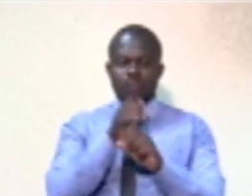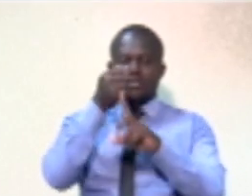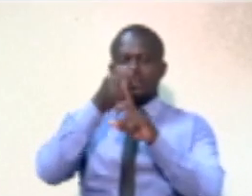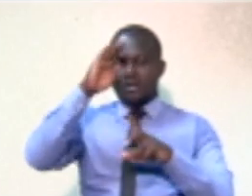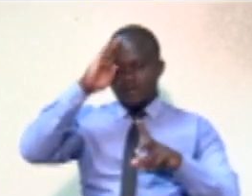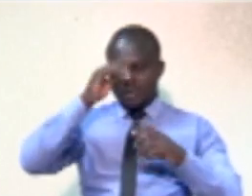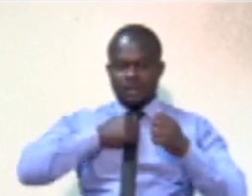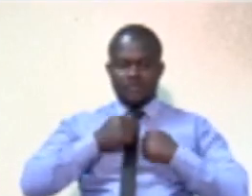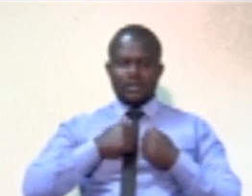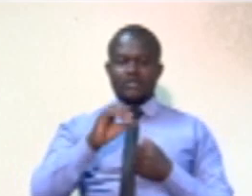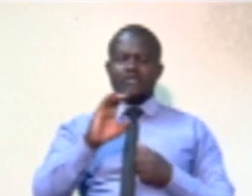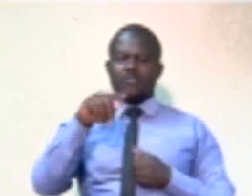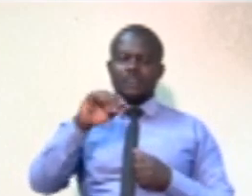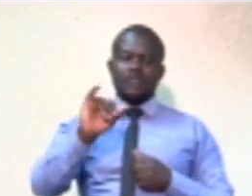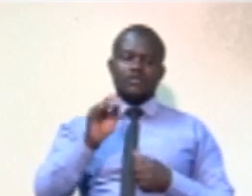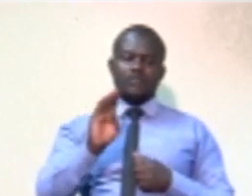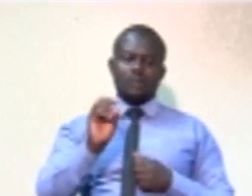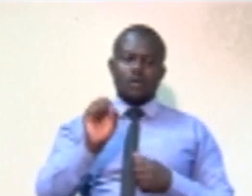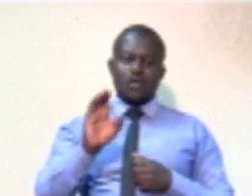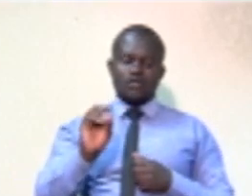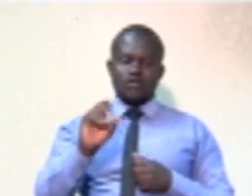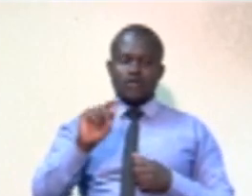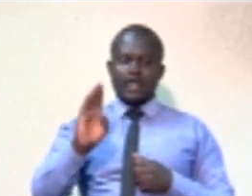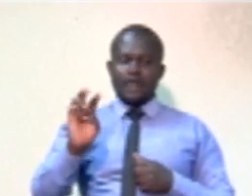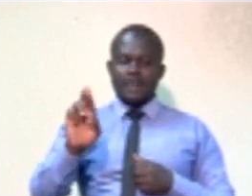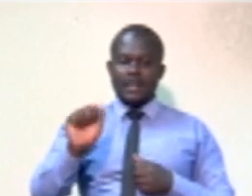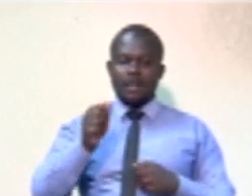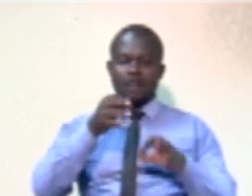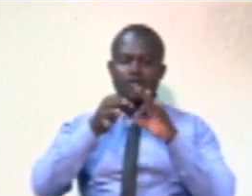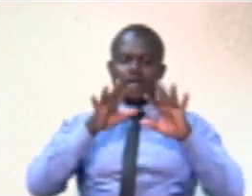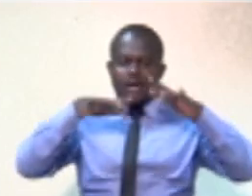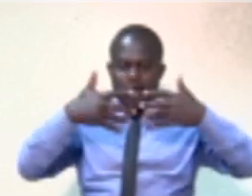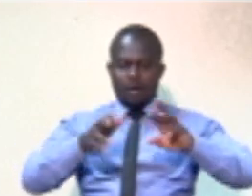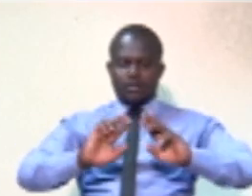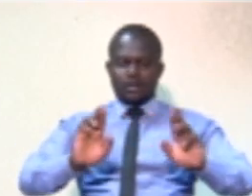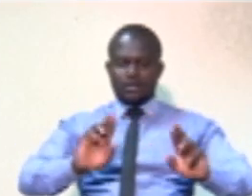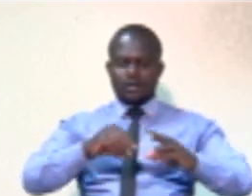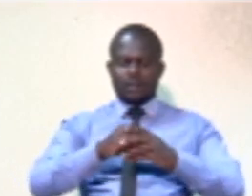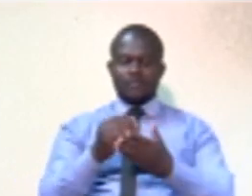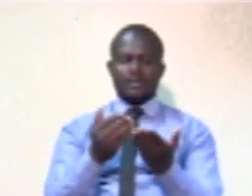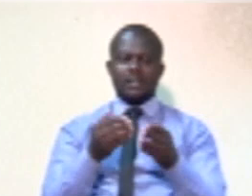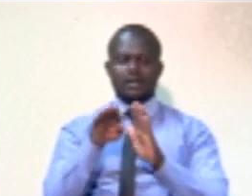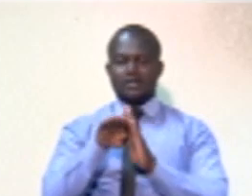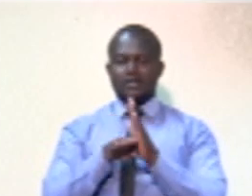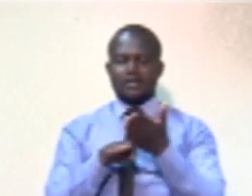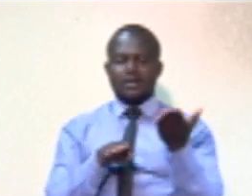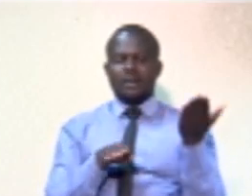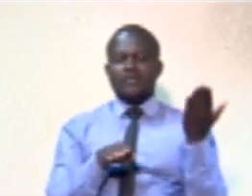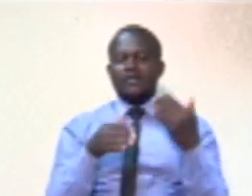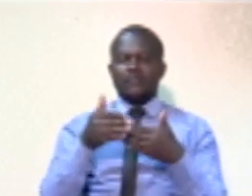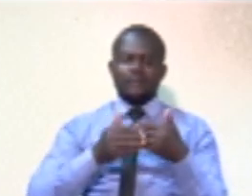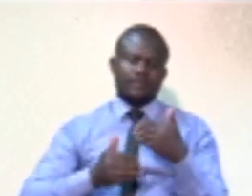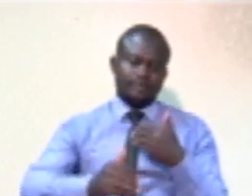wa polisi y'u rwanda CP John Bosco Kabera watubwiraga uko biteguye muri iyi gahunda